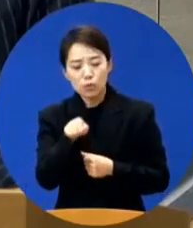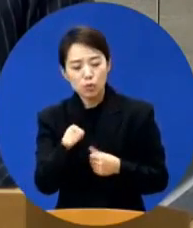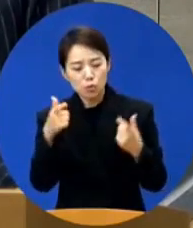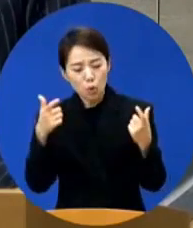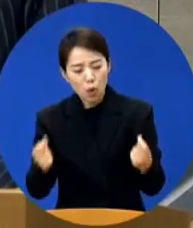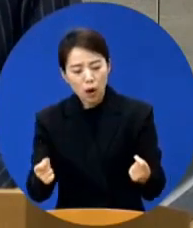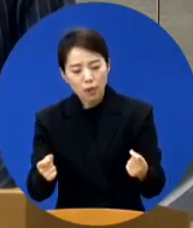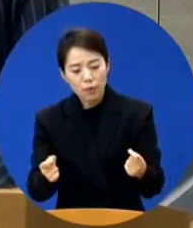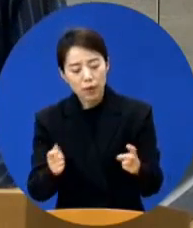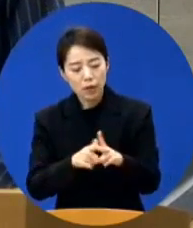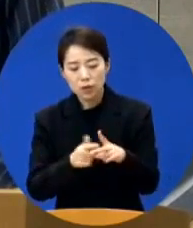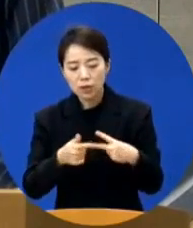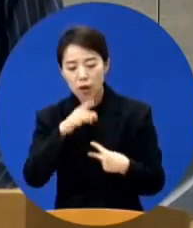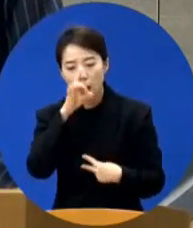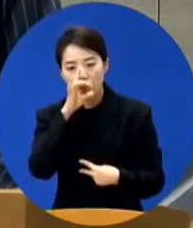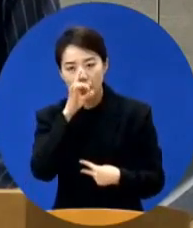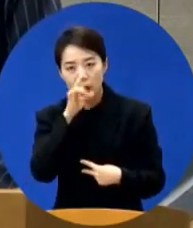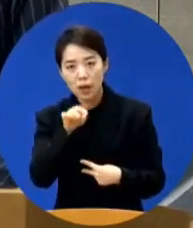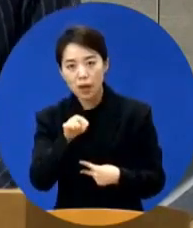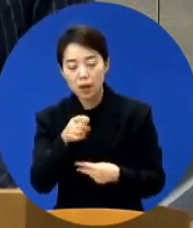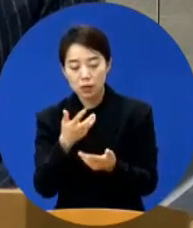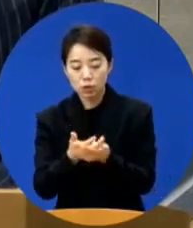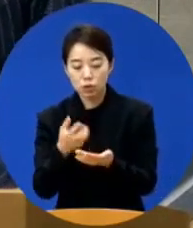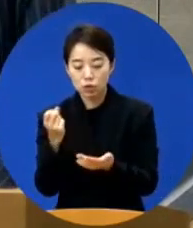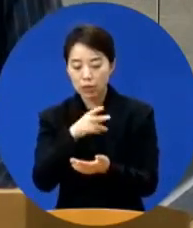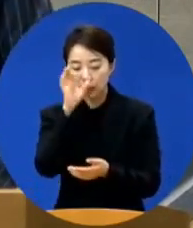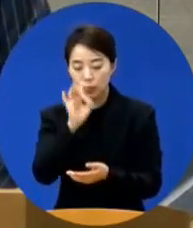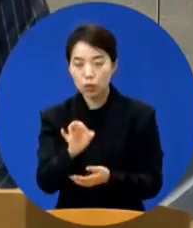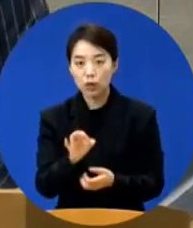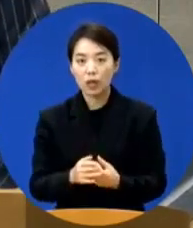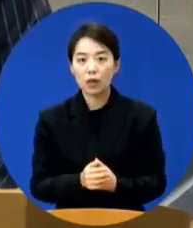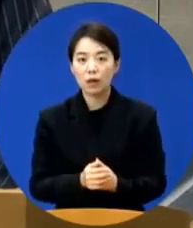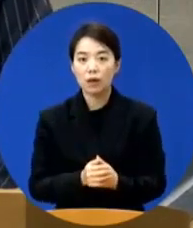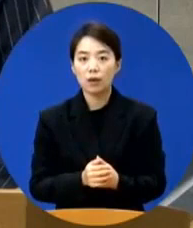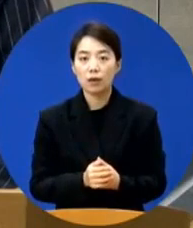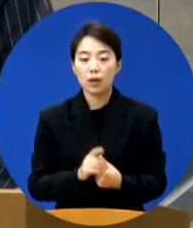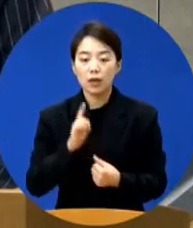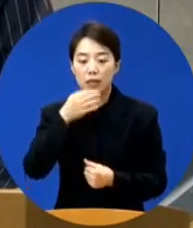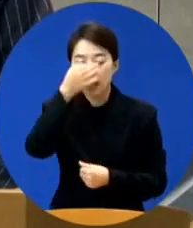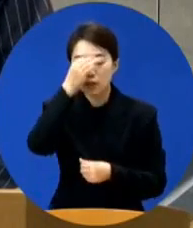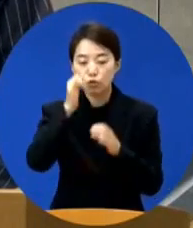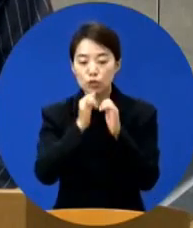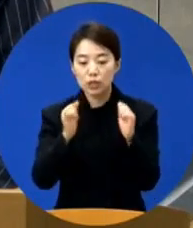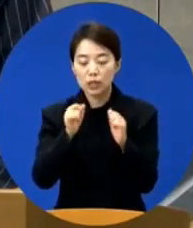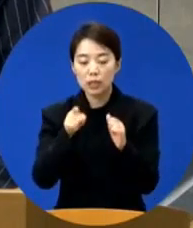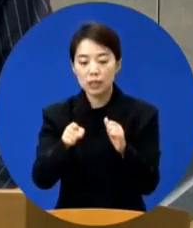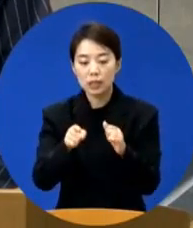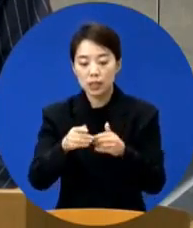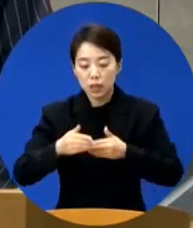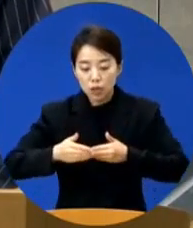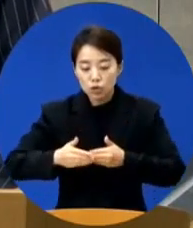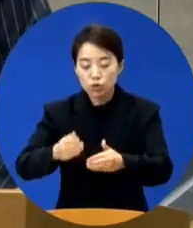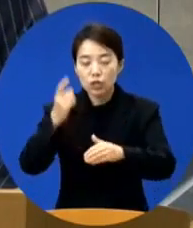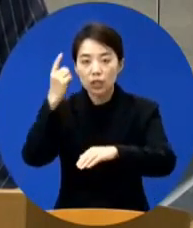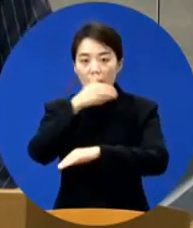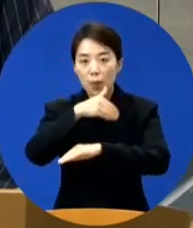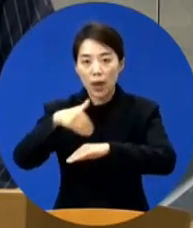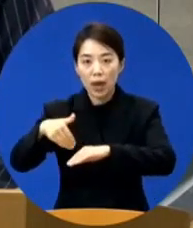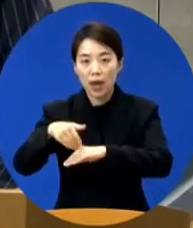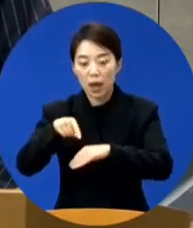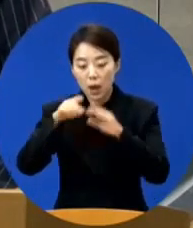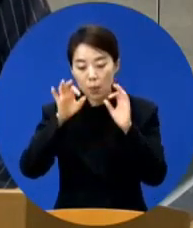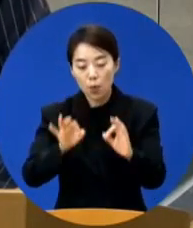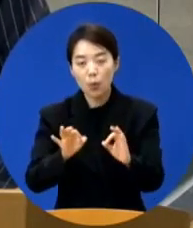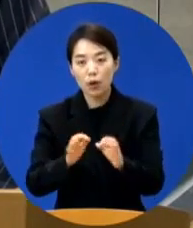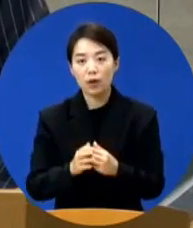갑니다. 자, 또 서류 한 장을 또 보겠습니다. 이게 예술인 기회소득 시범사업 추진 계획이거든요. 저게